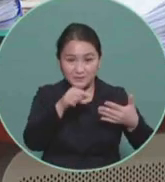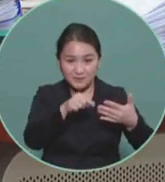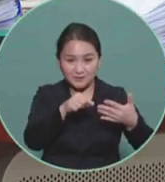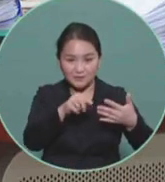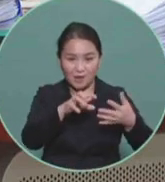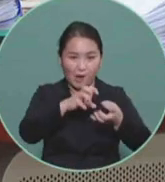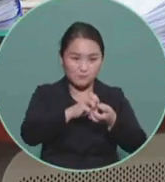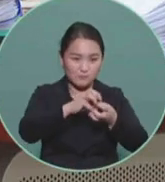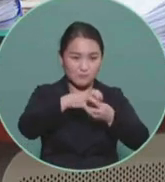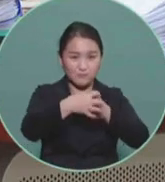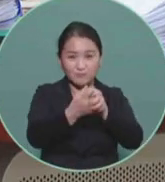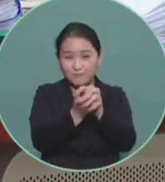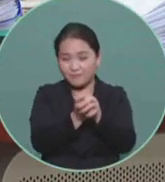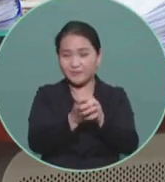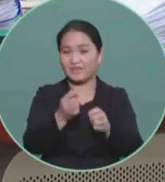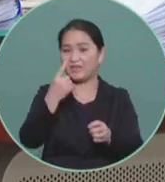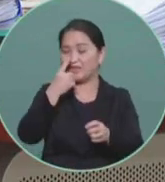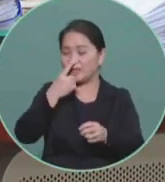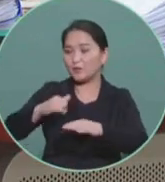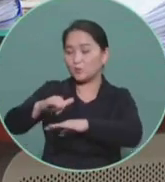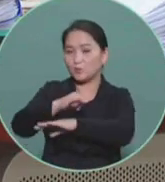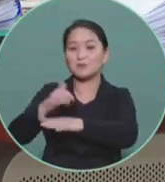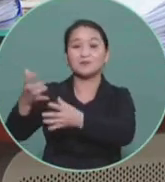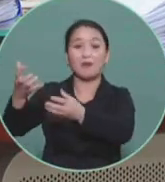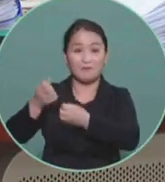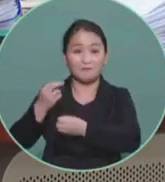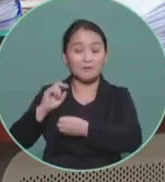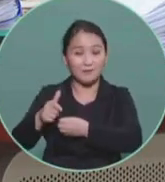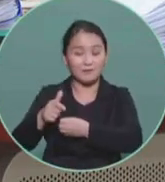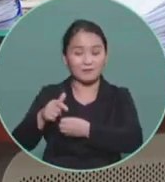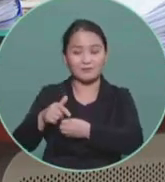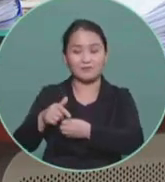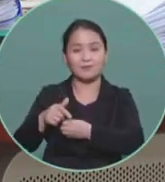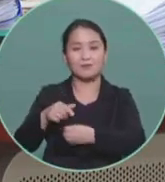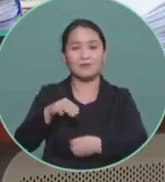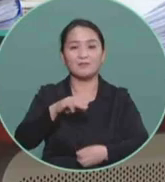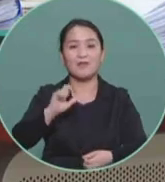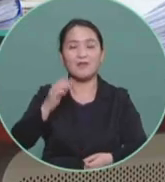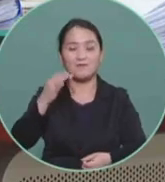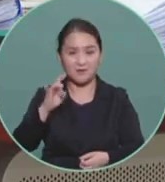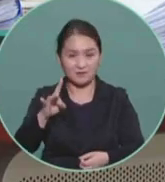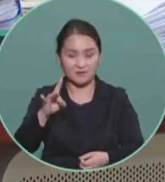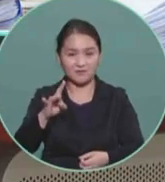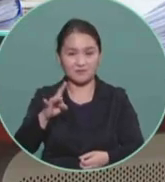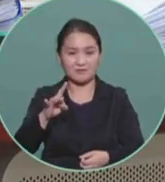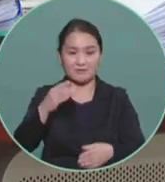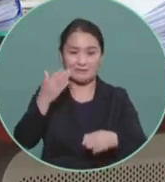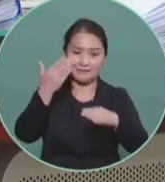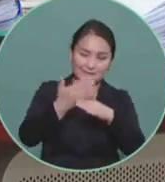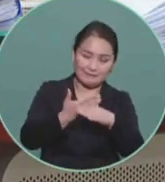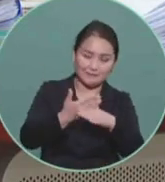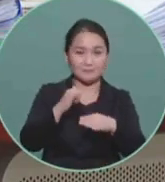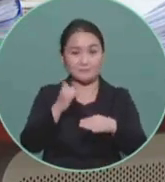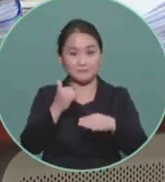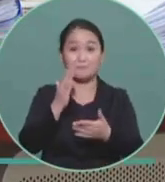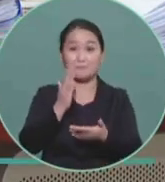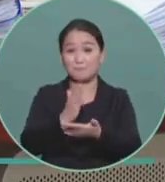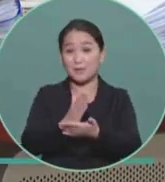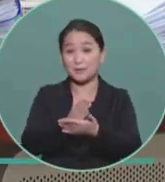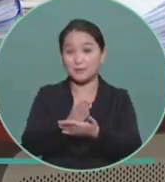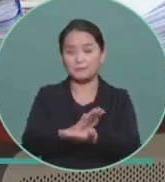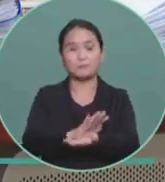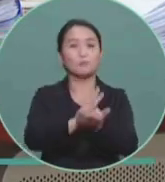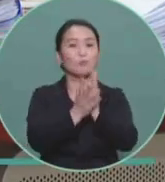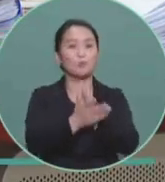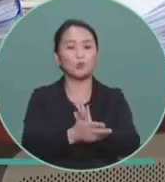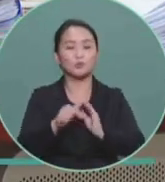Барьцалдуулагчийг бид нэр Бүгдээрээмт хятад ард усаас авдаг. За тээвэр дээр тодорхой одоо саатах тохиолдлууд гардаг. А